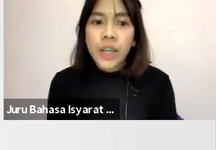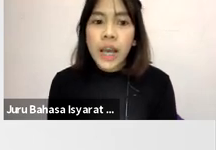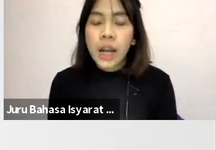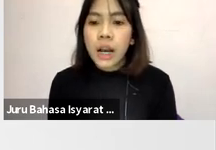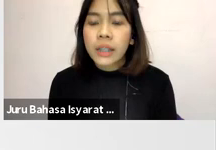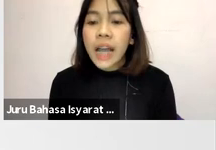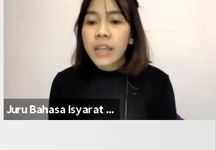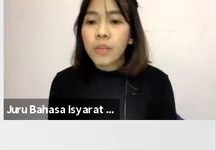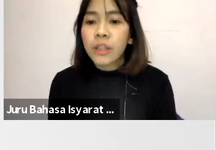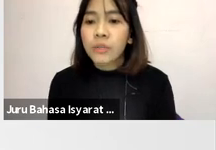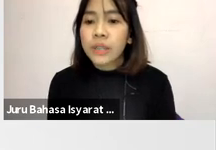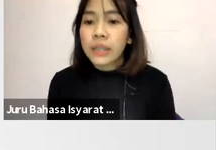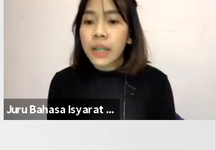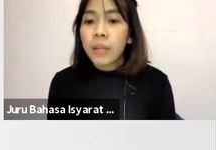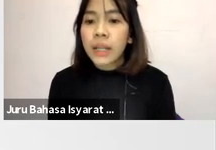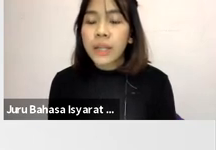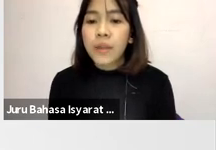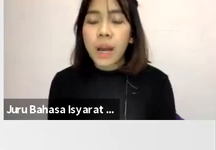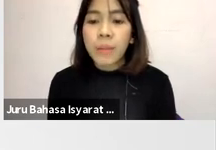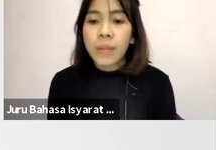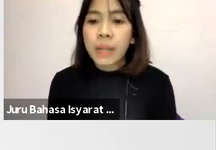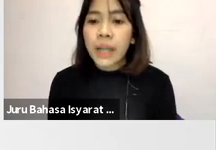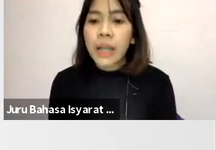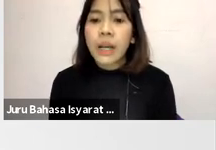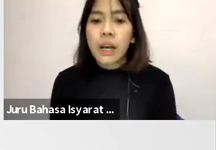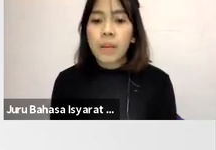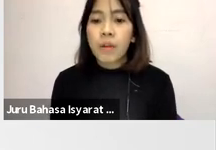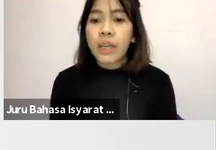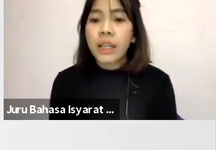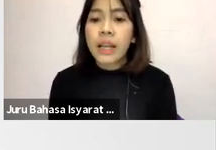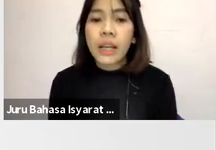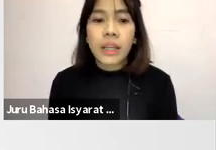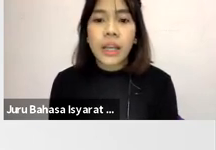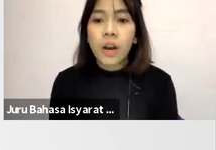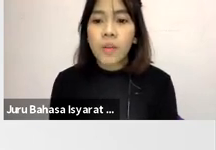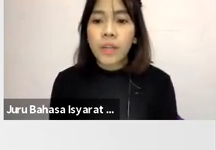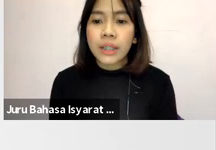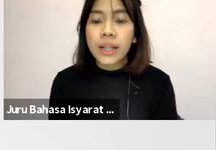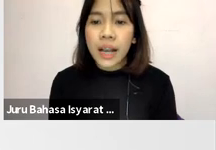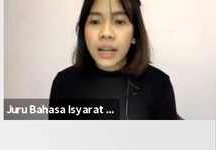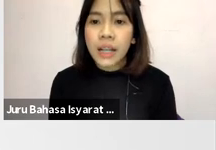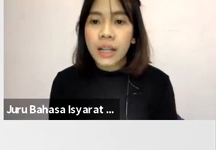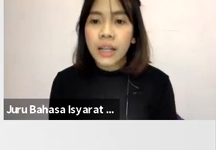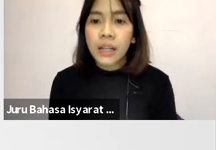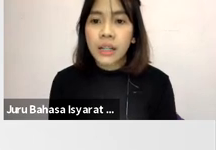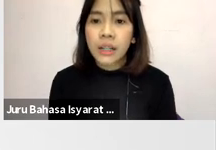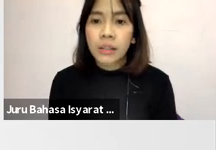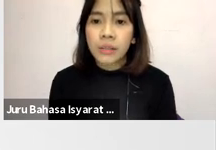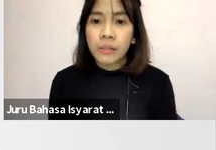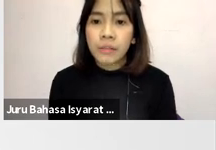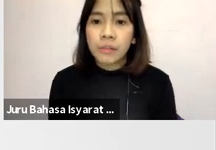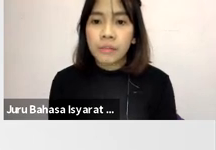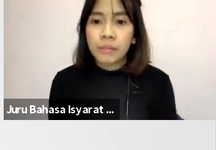kemudian Ah tidak hanya komunitas tulis saja melainkan juga kami melibatkan perwakilan dari komunitas dengar